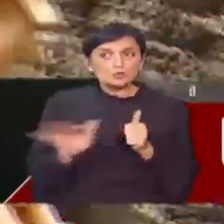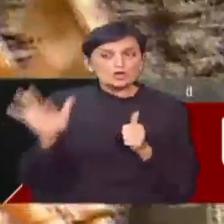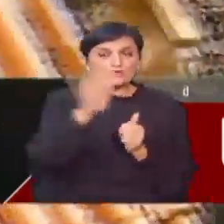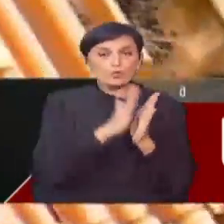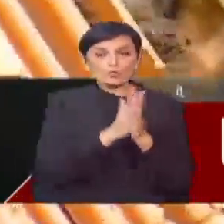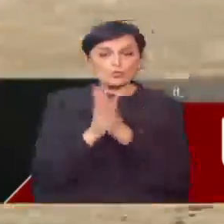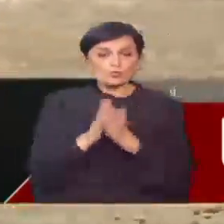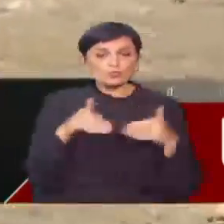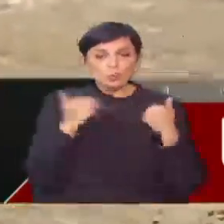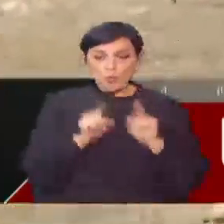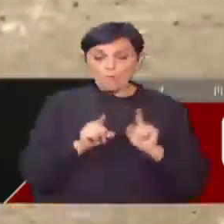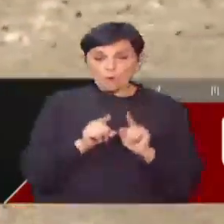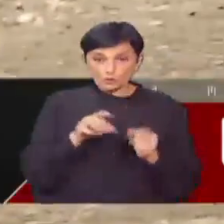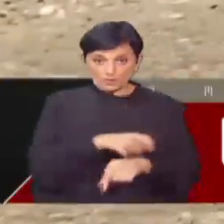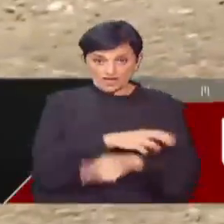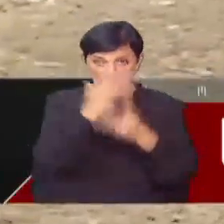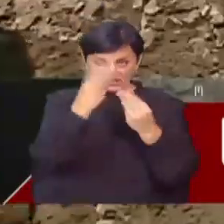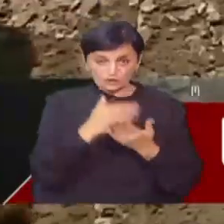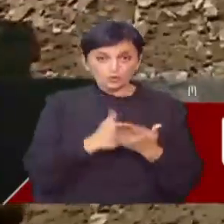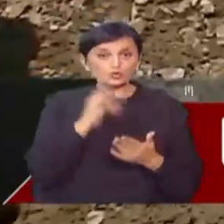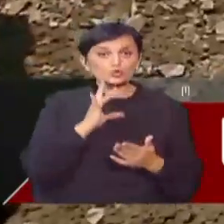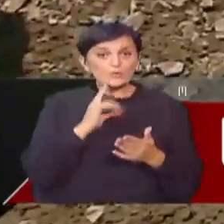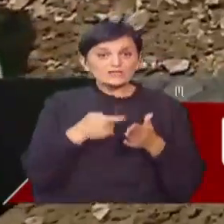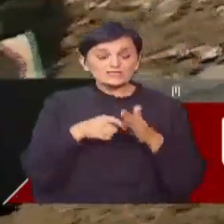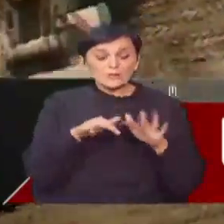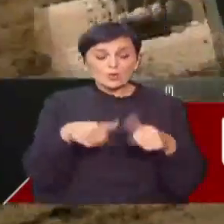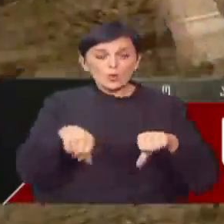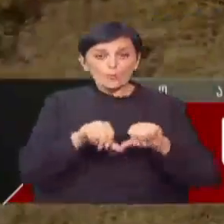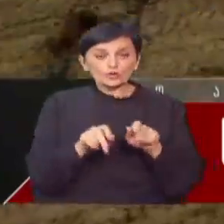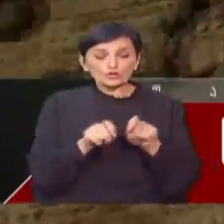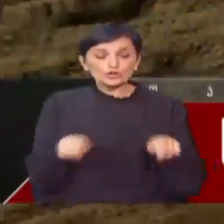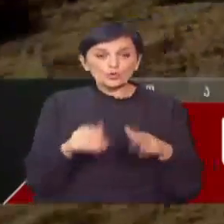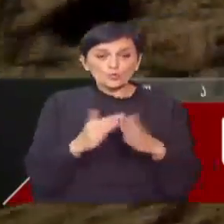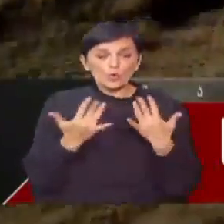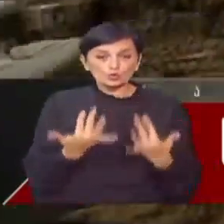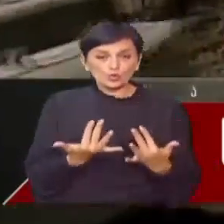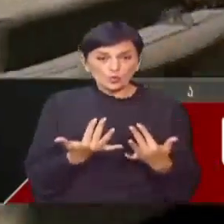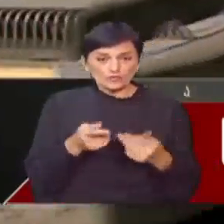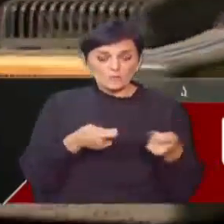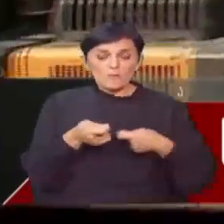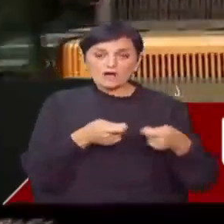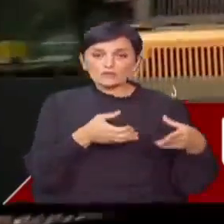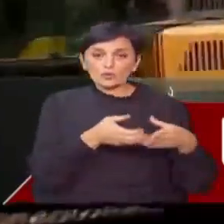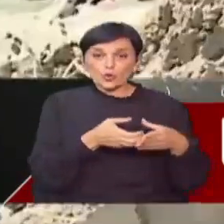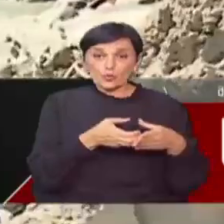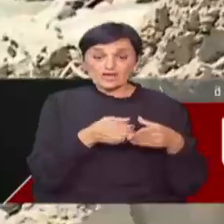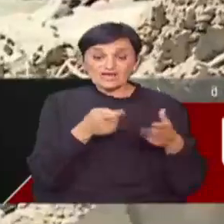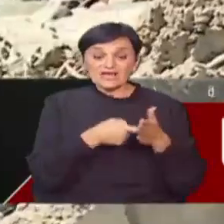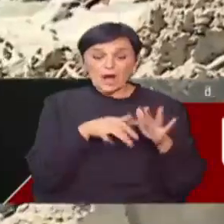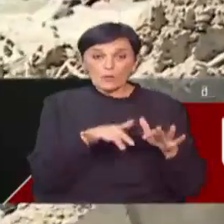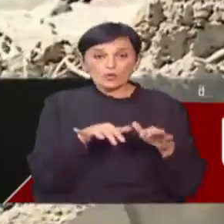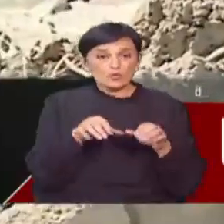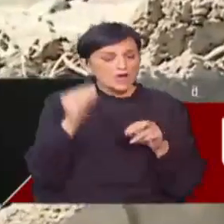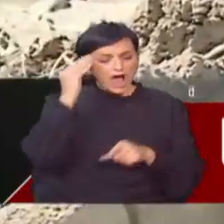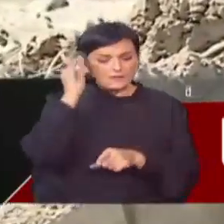ქვეყნებს. ოპოზიციური პარტიების დღის წესრიგში რჩება დროებითი საგამოძიებო კომისიის შექმნის მოთხოვნაც, რასაც მართველი გუნდი გამო მსვლელობისას